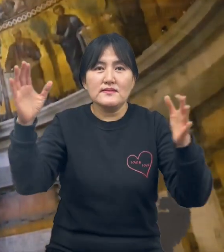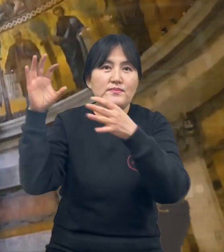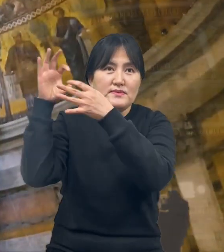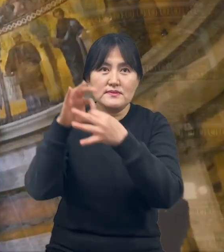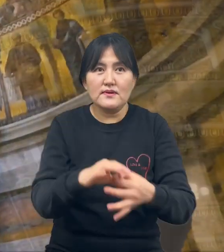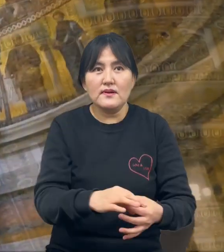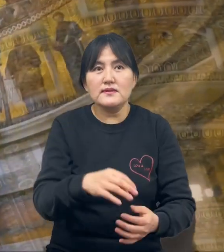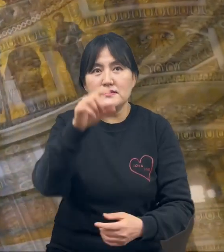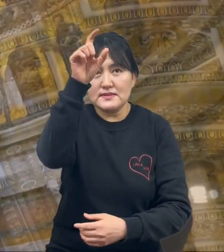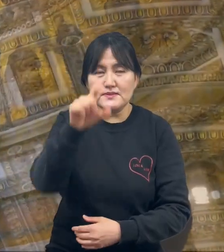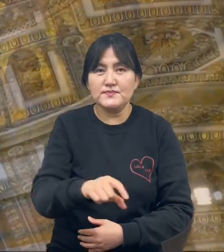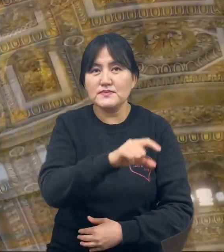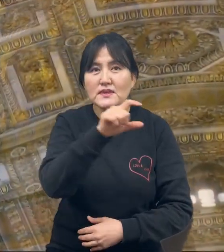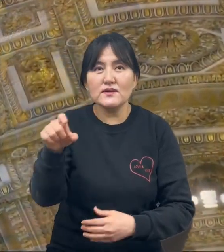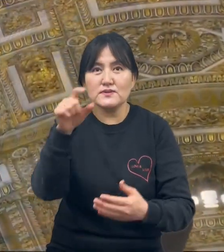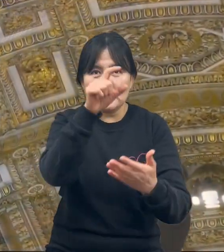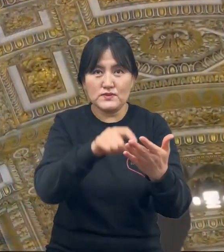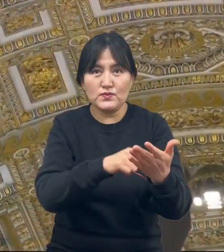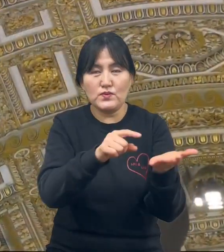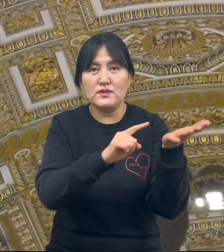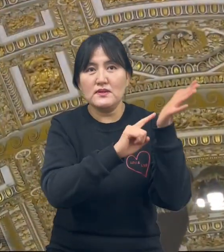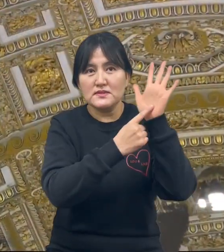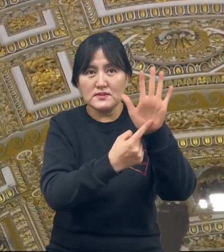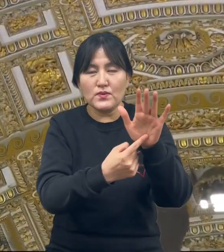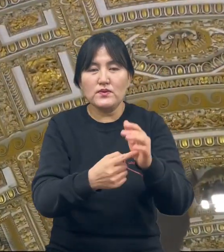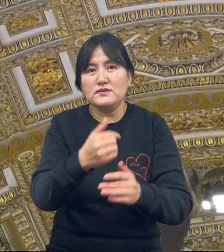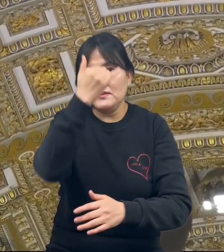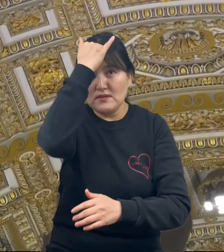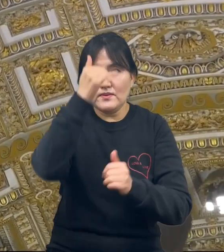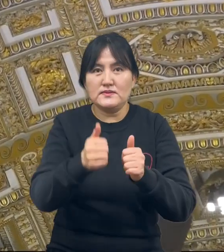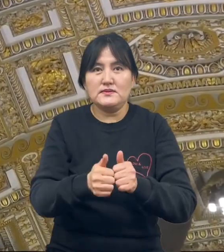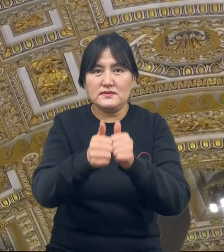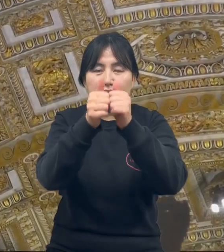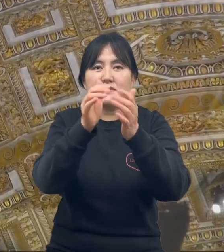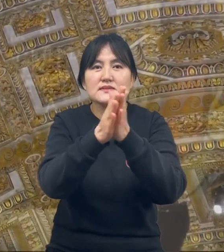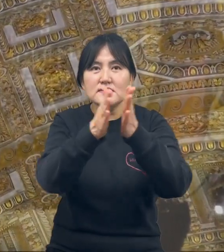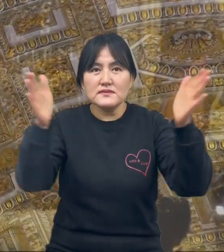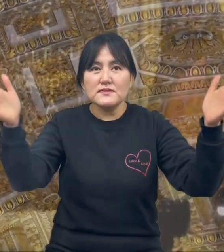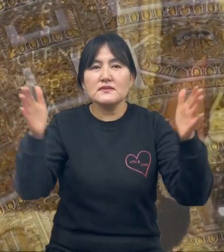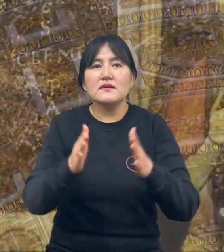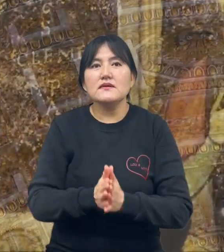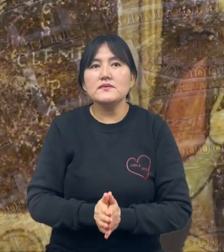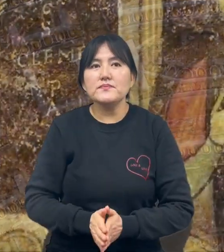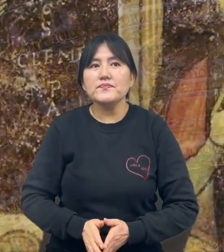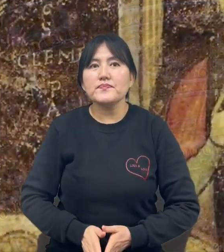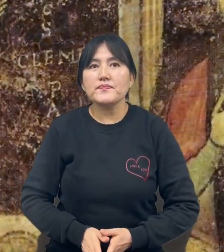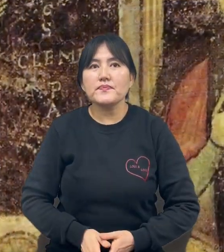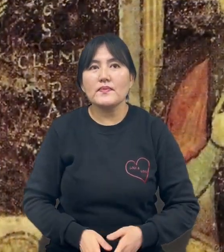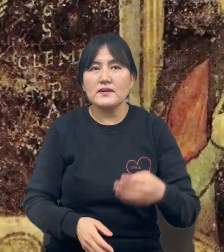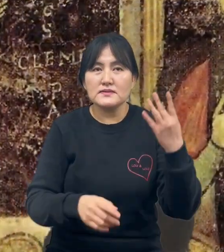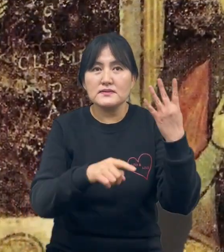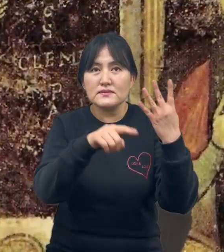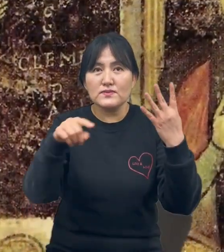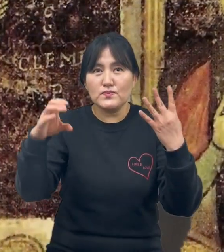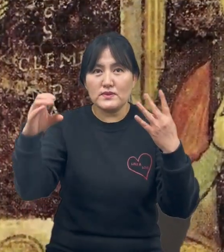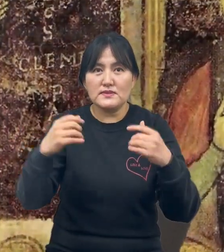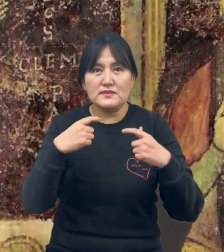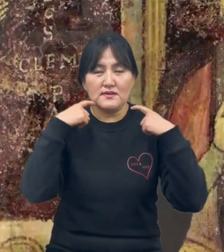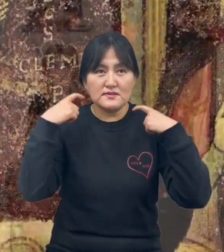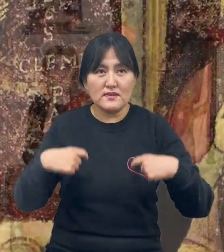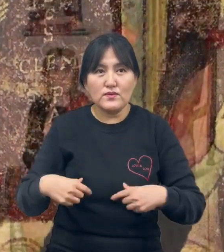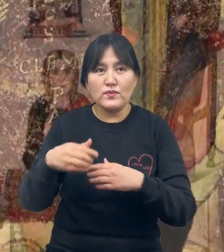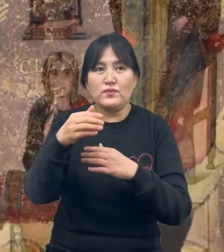로마의 국교가 되면서 십자가는 그리스도교의 대표적인 상징이 됐고 전례에 적용되기 시작했습니다.